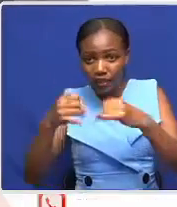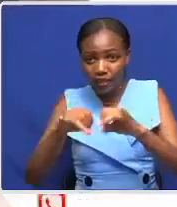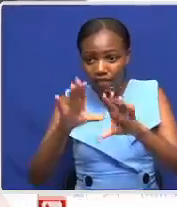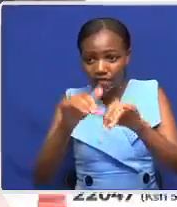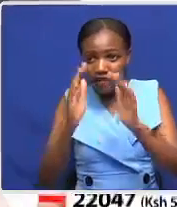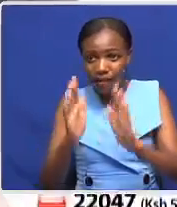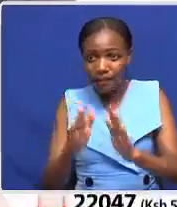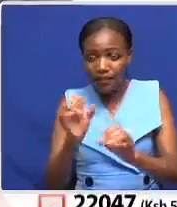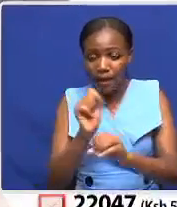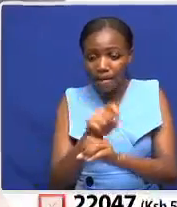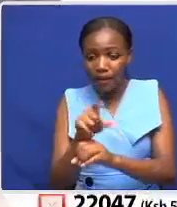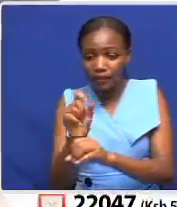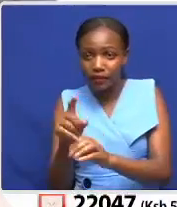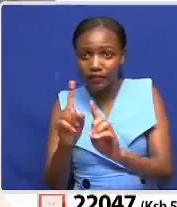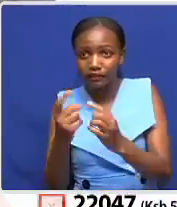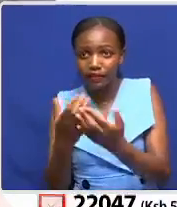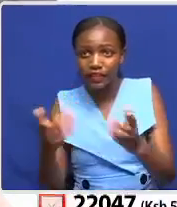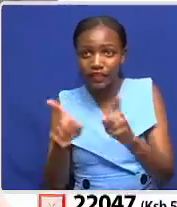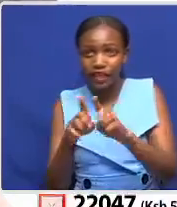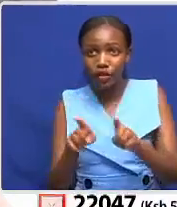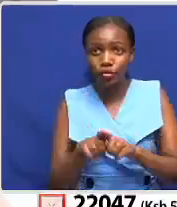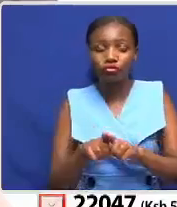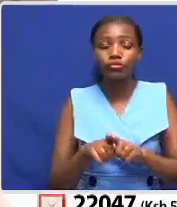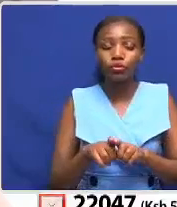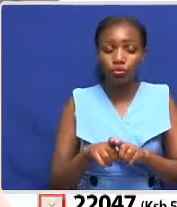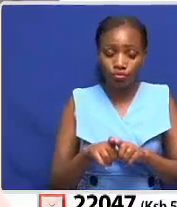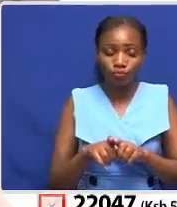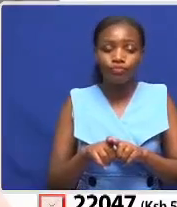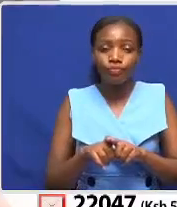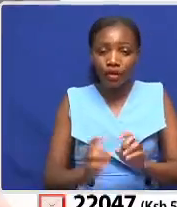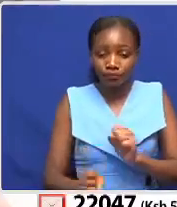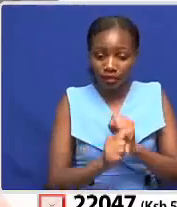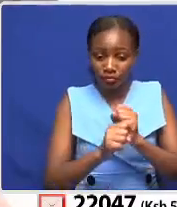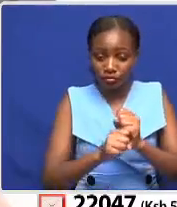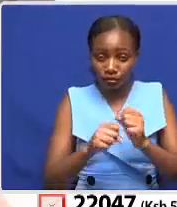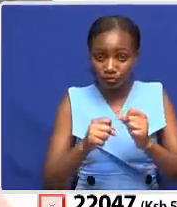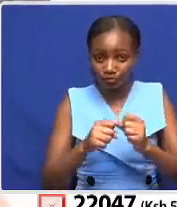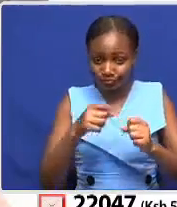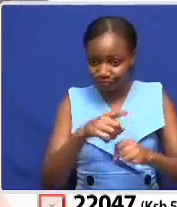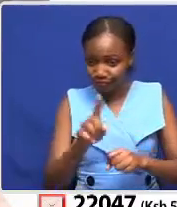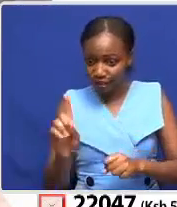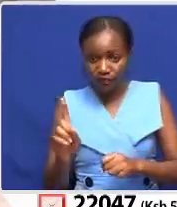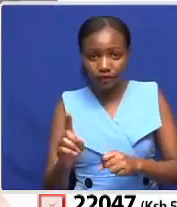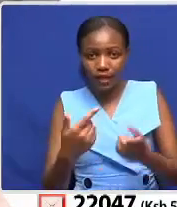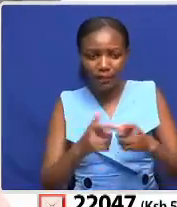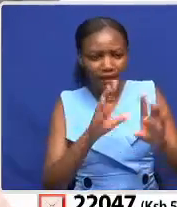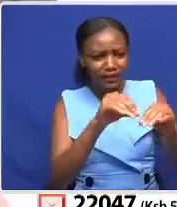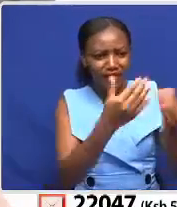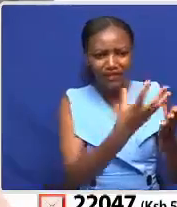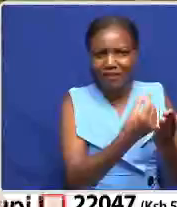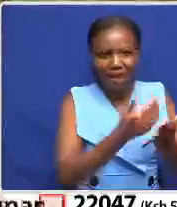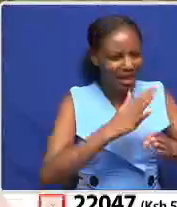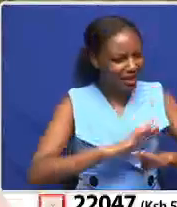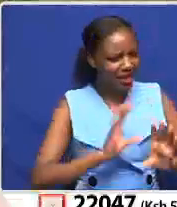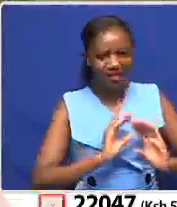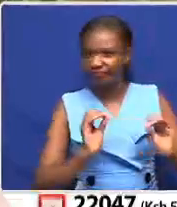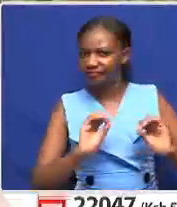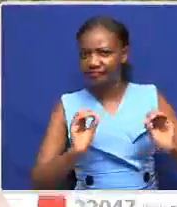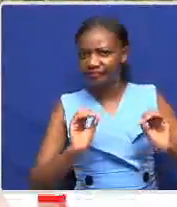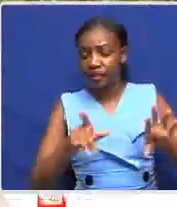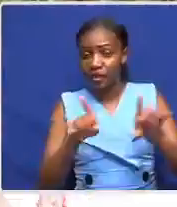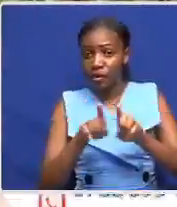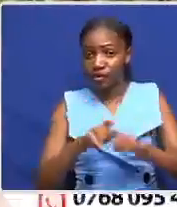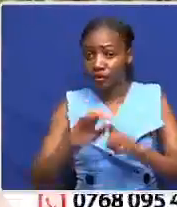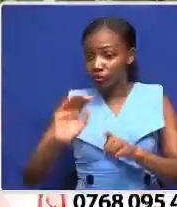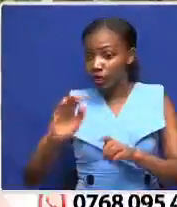wapande mimea na waweze kujilisha wao wenyewe kuliko kule kupeana pesa ama kupeana chakula. Kaunti ya Trans